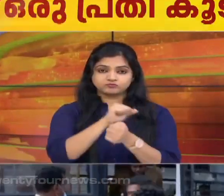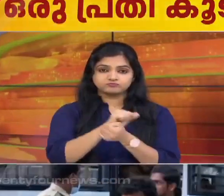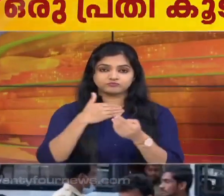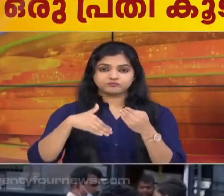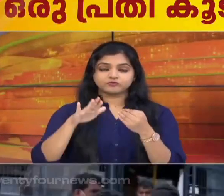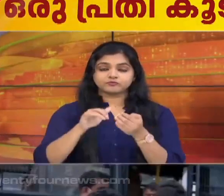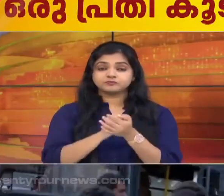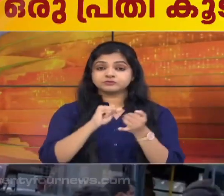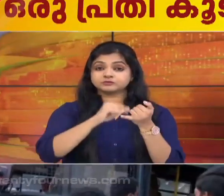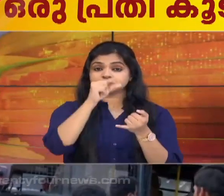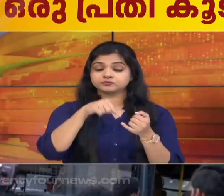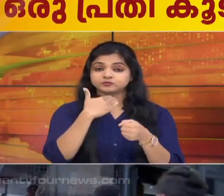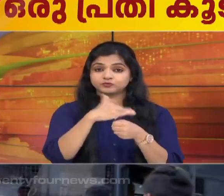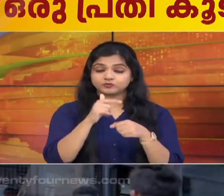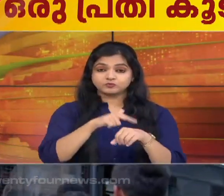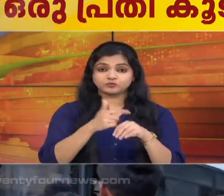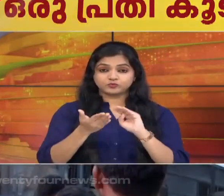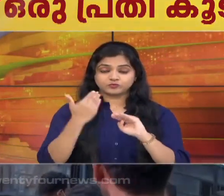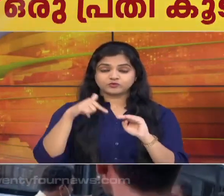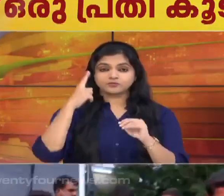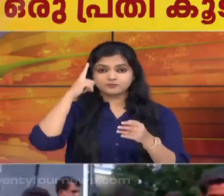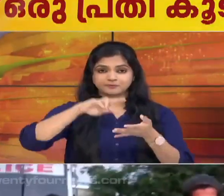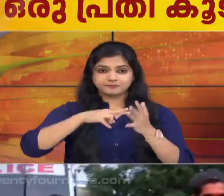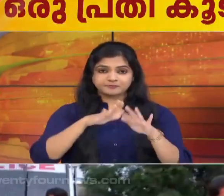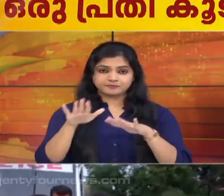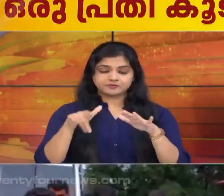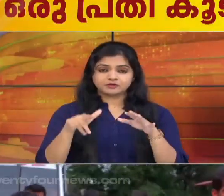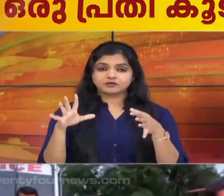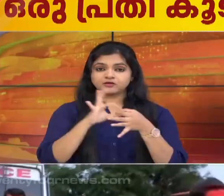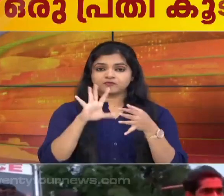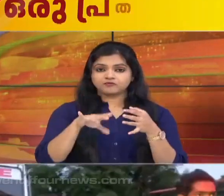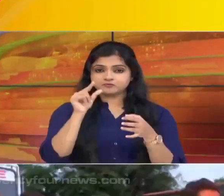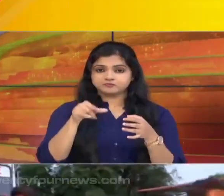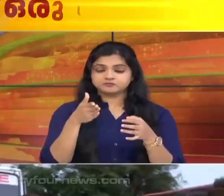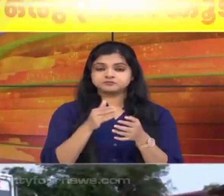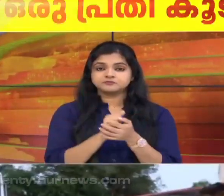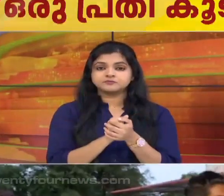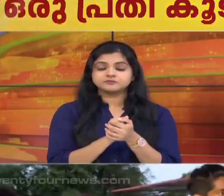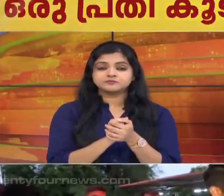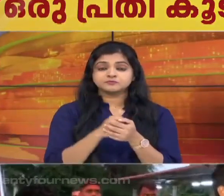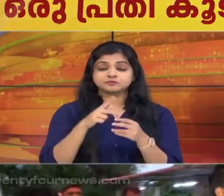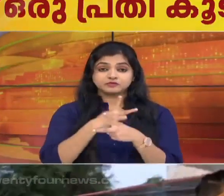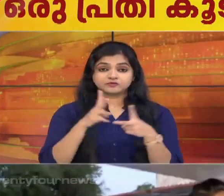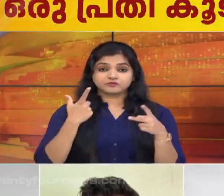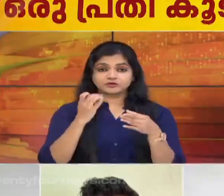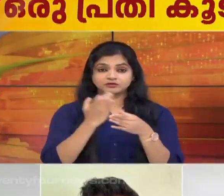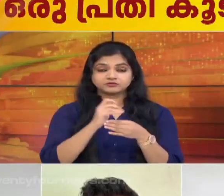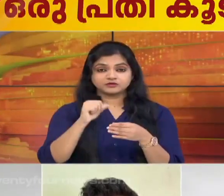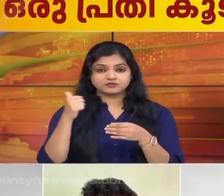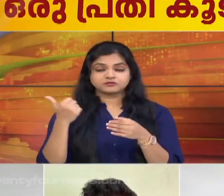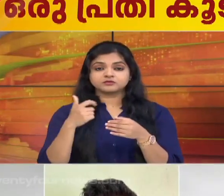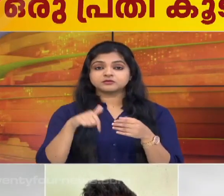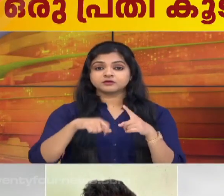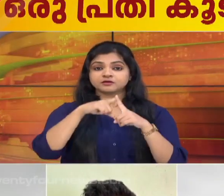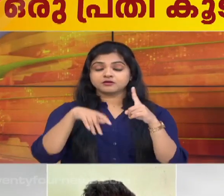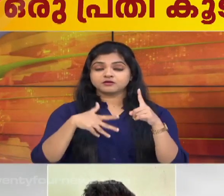മുൻപ് ഗൂഢാലോചനയിലടക്കം പങ്കെടുത്ത പ്രതികളിൽ ഒരാളാണ് ഇയാൾ എന്നുള്ളതാണ് ലഭ്യമാകുന്ന വിവരങ്ങൾ. അതോടൊപ്പം തന്നെ വിവിധ കേസുകളിൽ, നേരത്തെയും സംസ്ഥാനത്ത്